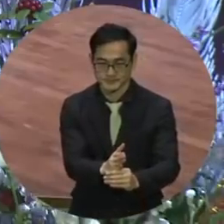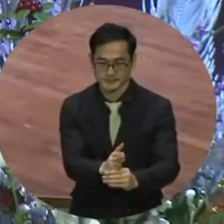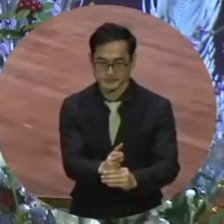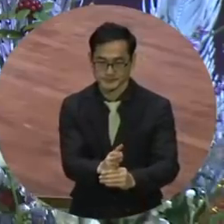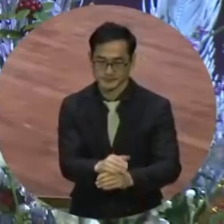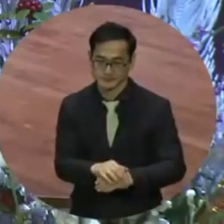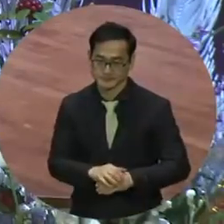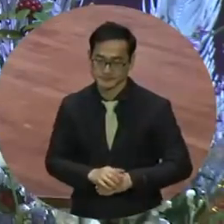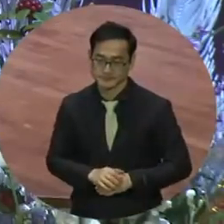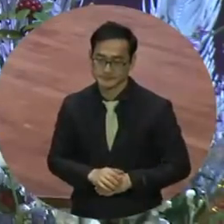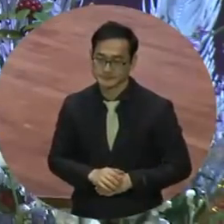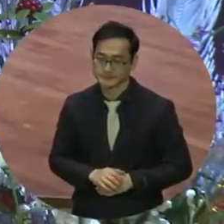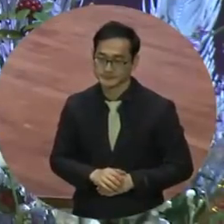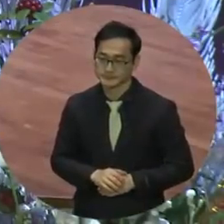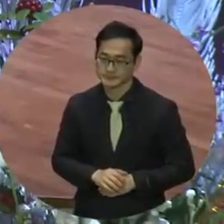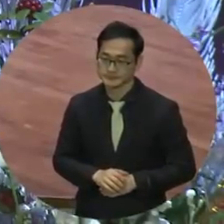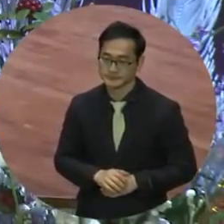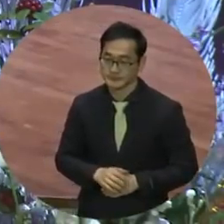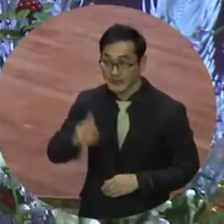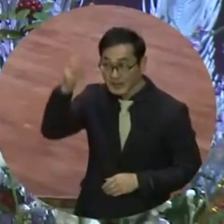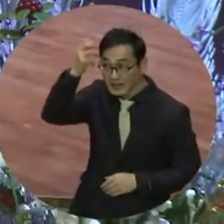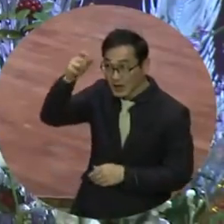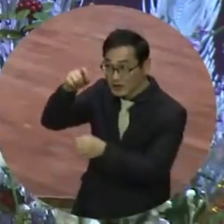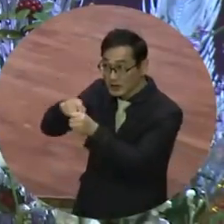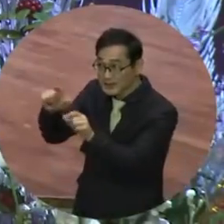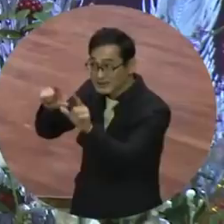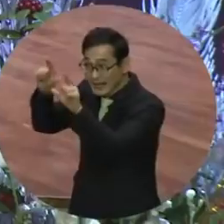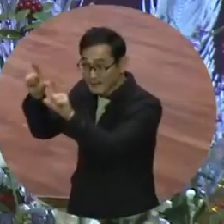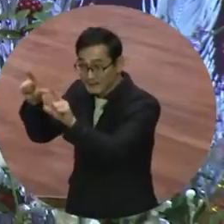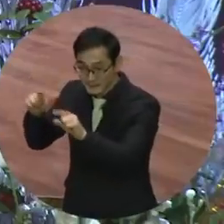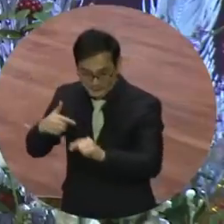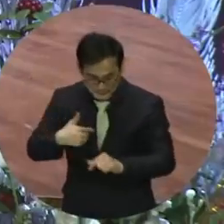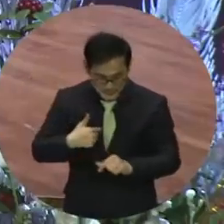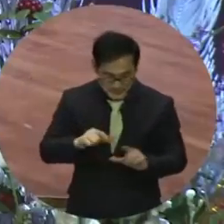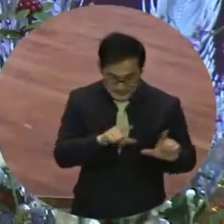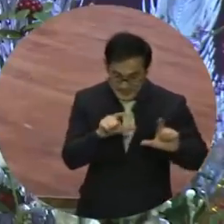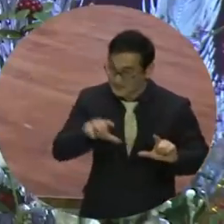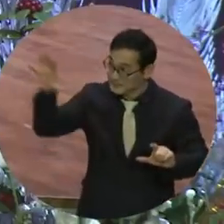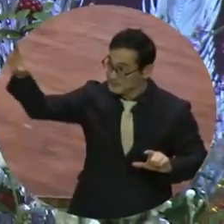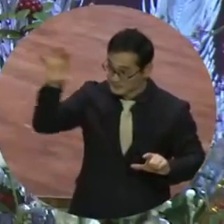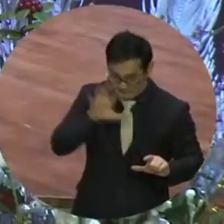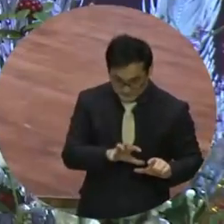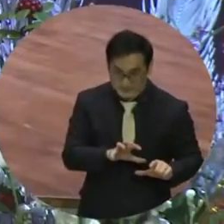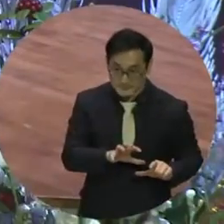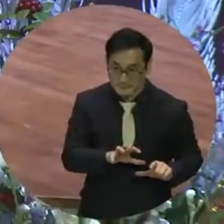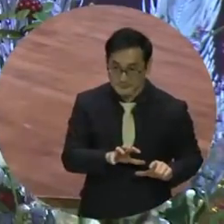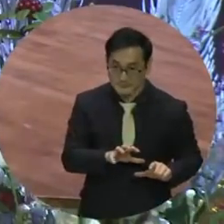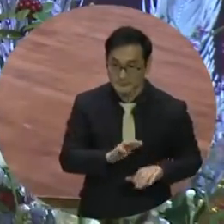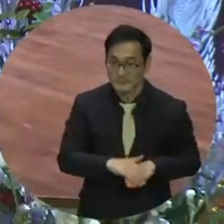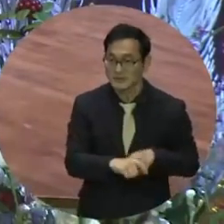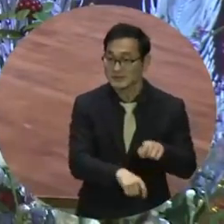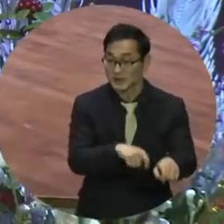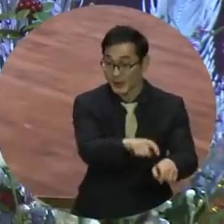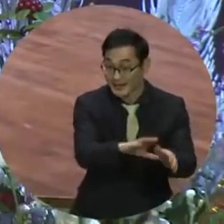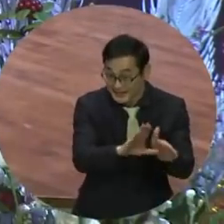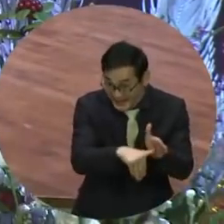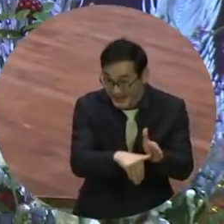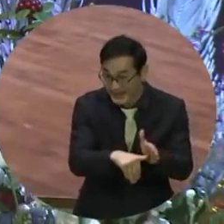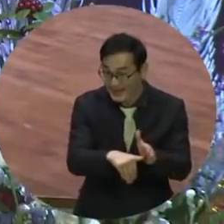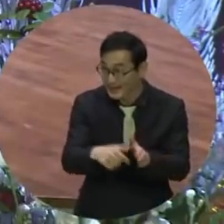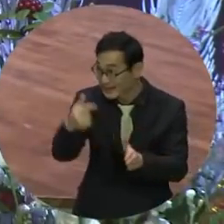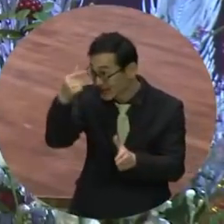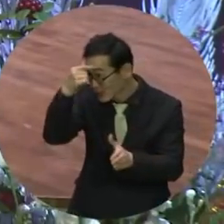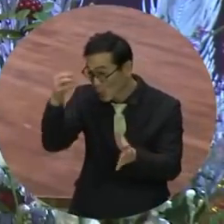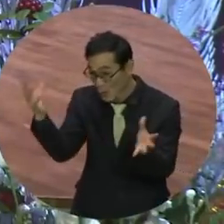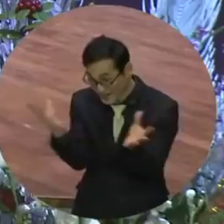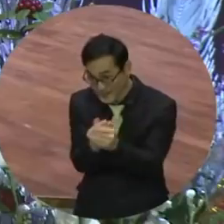모든 영적인 삶은요 실제 내 삶의 현장에서 실현할 때 처음이 돼요. 실현할 때